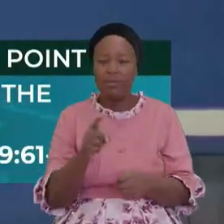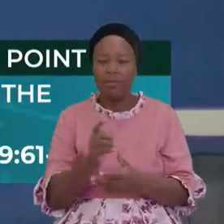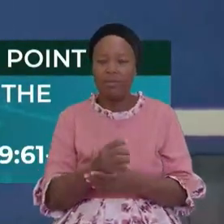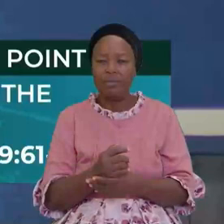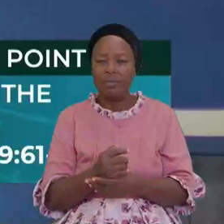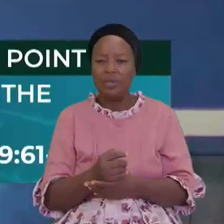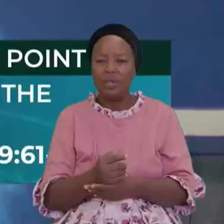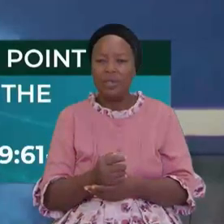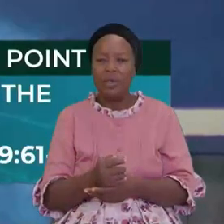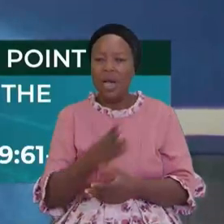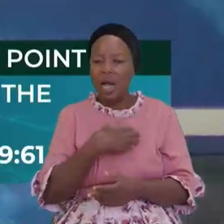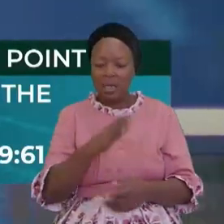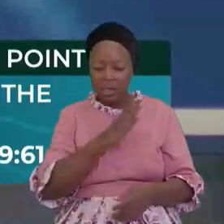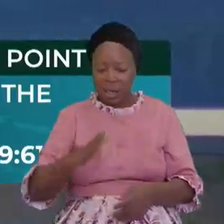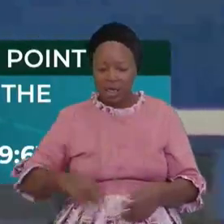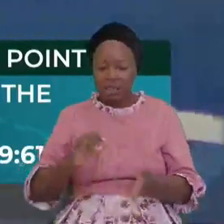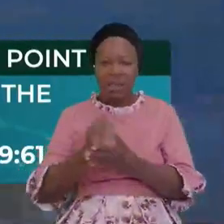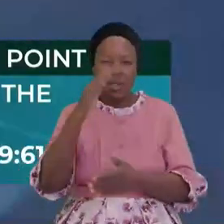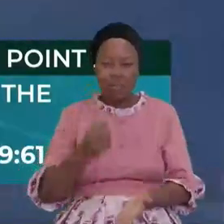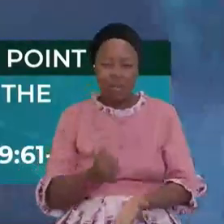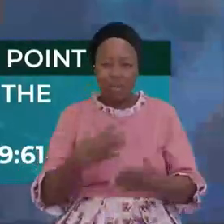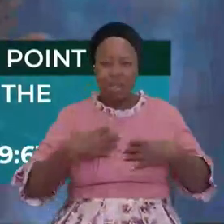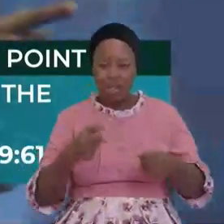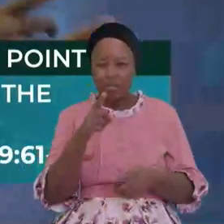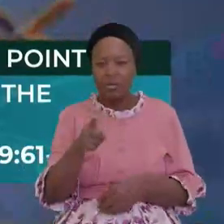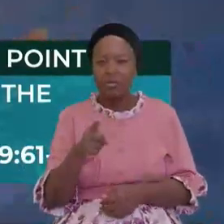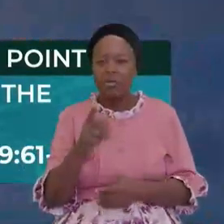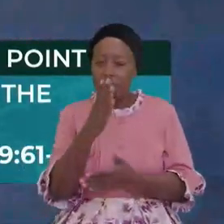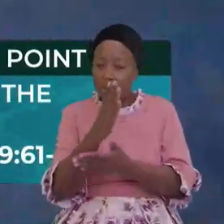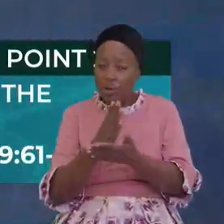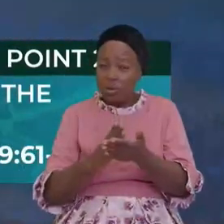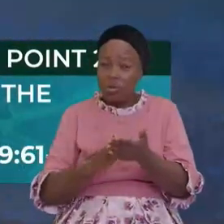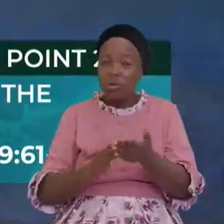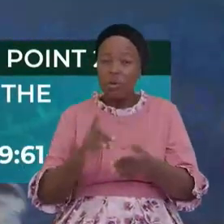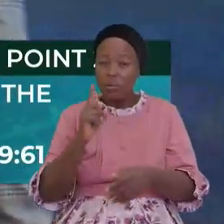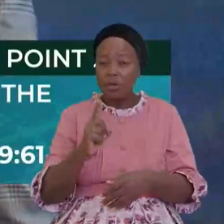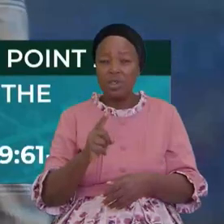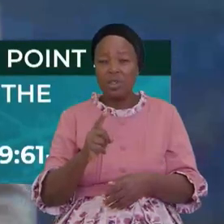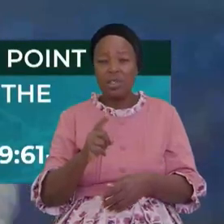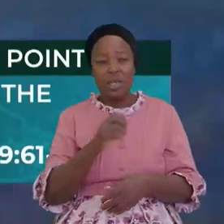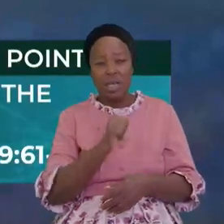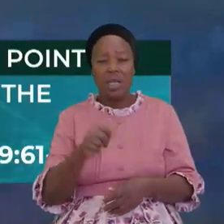Comment connais-tu Christ qui peut te sauver? Et Christ qui peut te guérir?